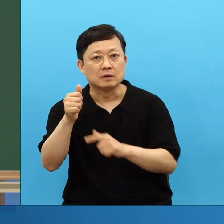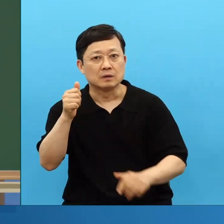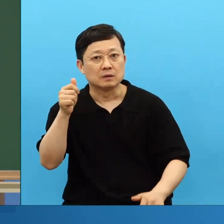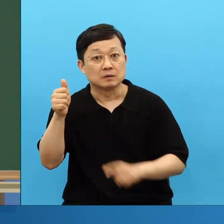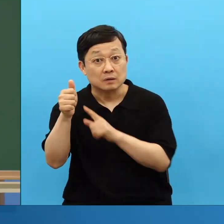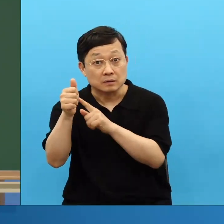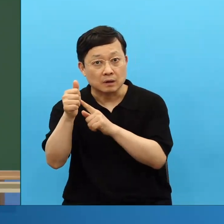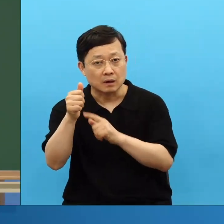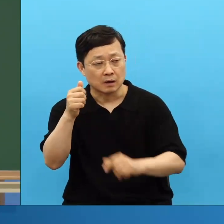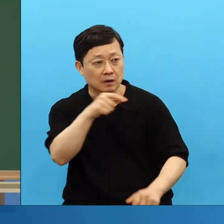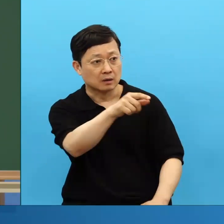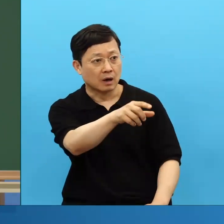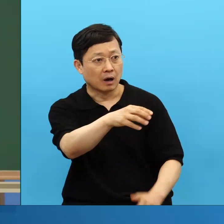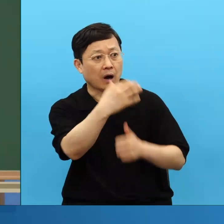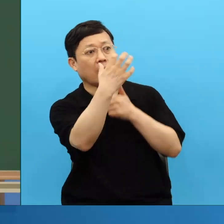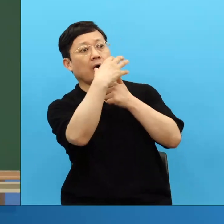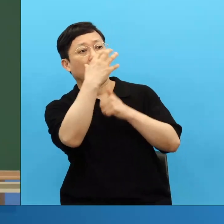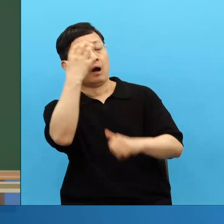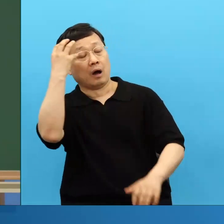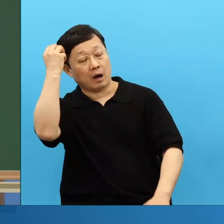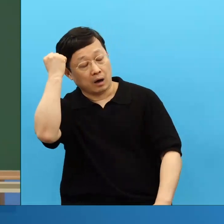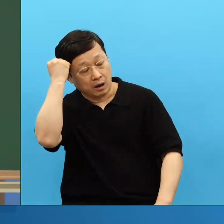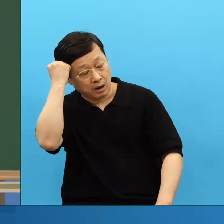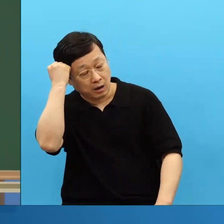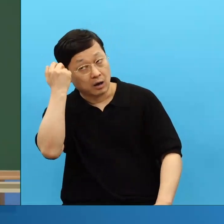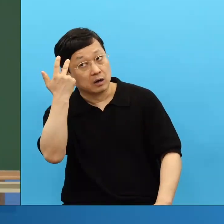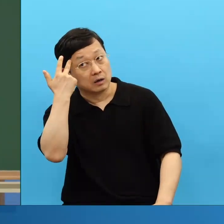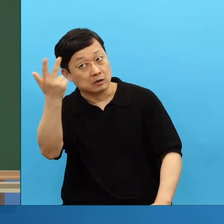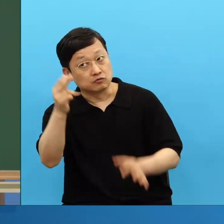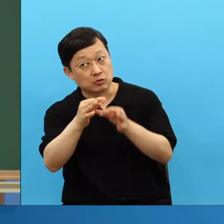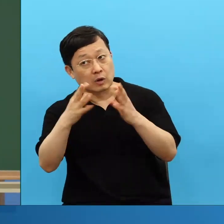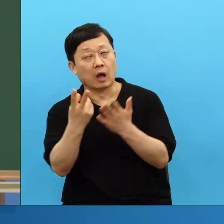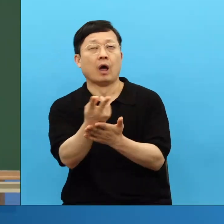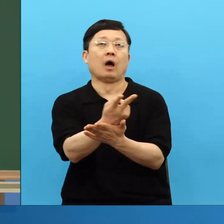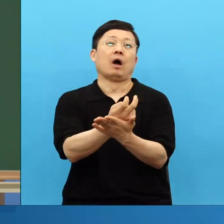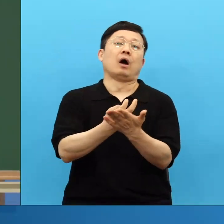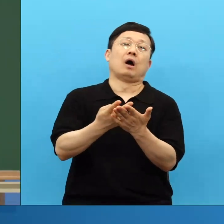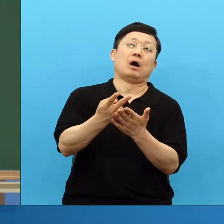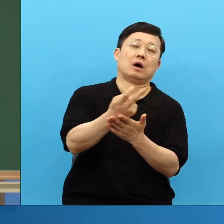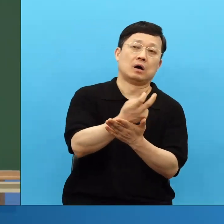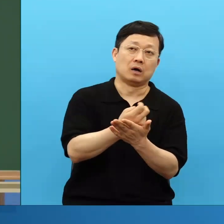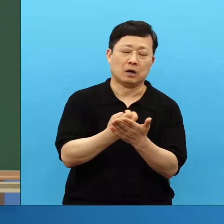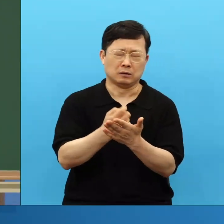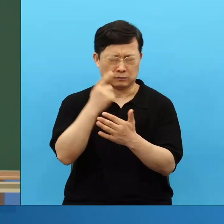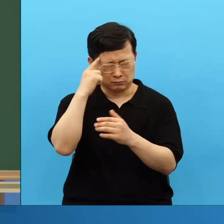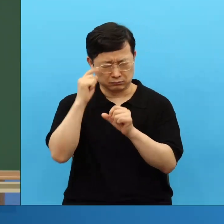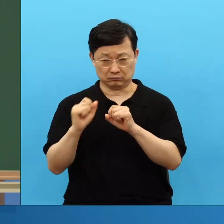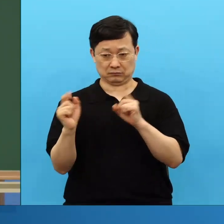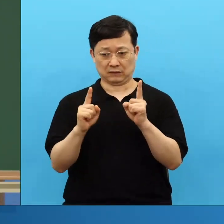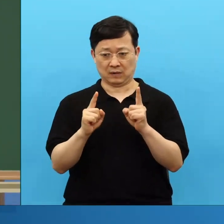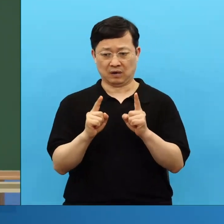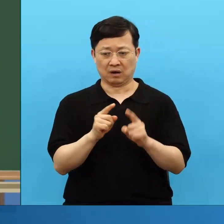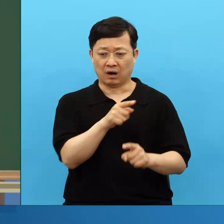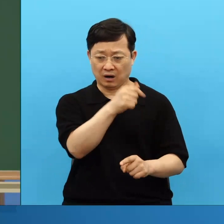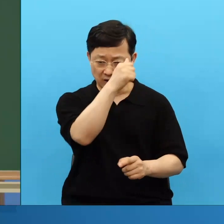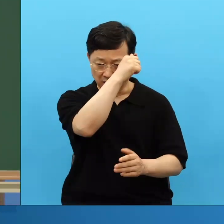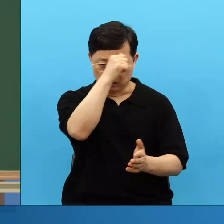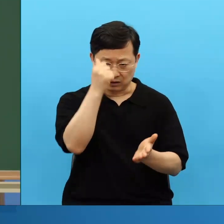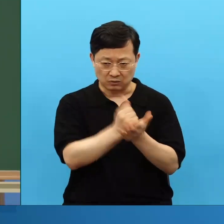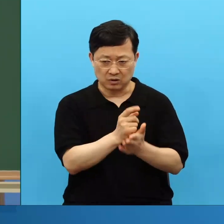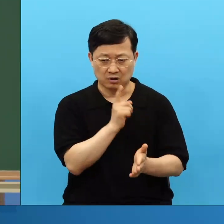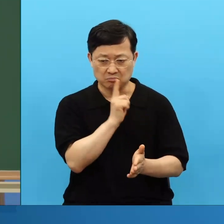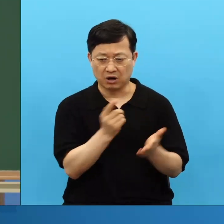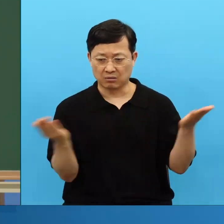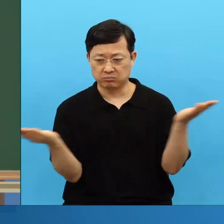통화해요. 그 전화 받고 한 일주일간 막 그러기 상태였대요. 근데 정신을 차리고 보니까 맞네 싶대요. 제가